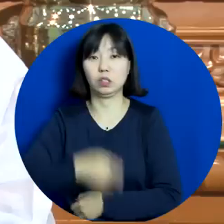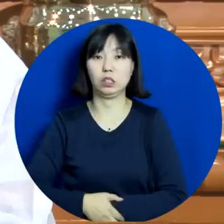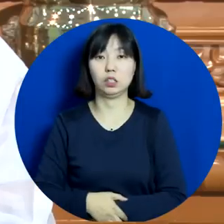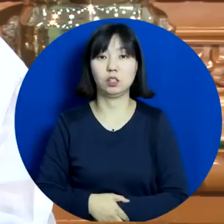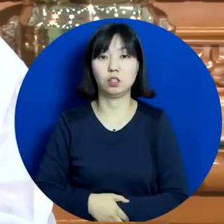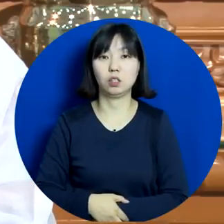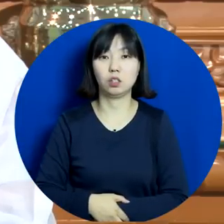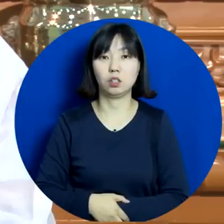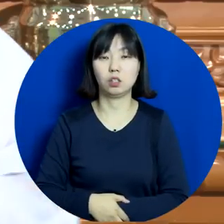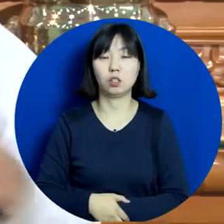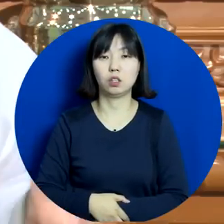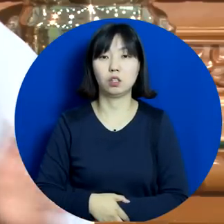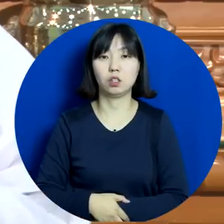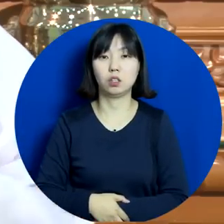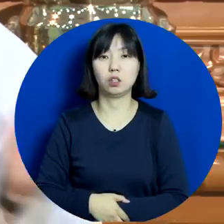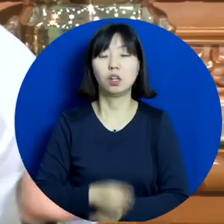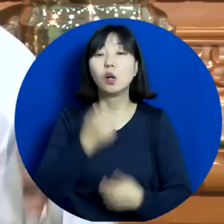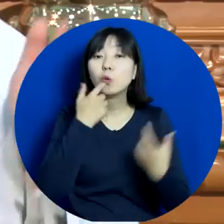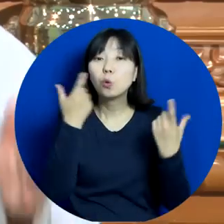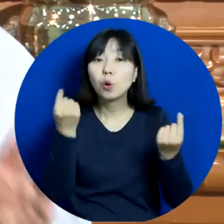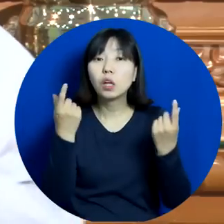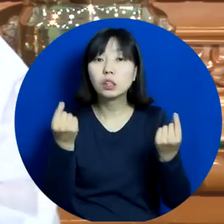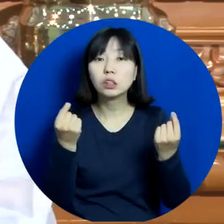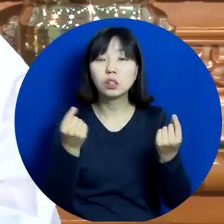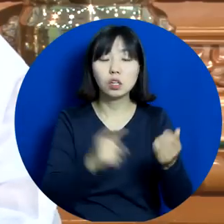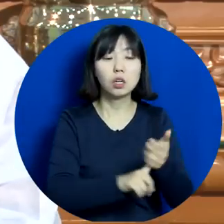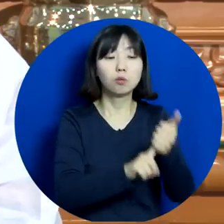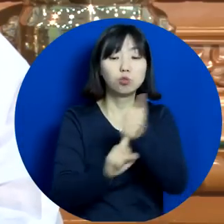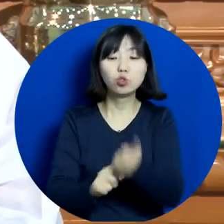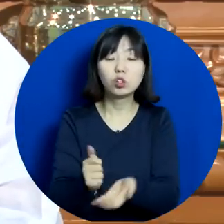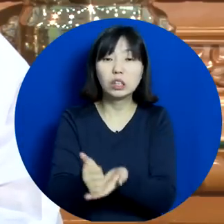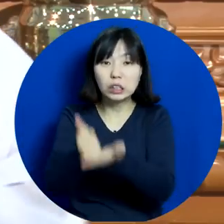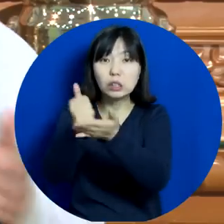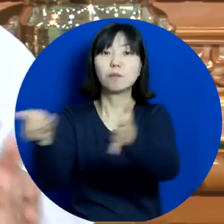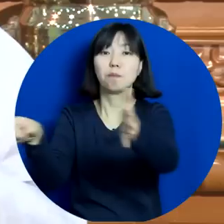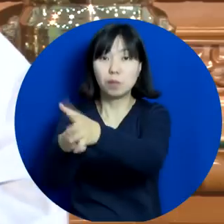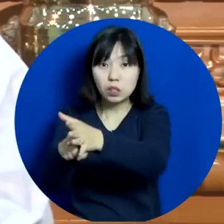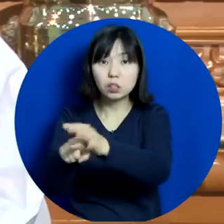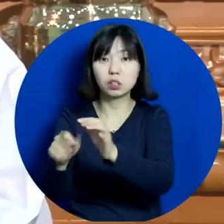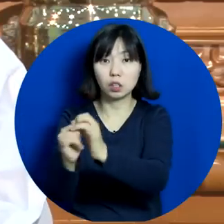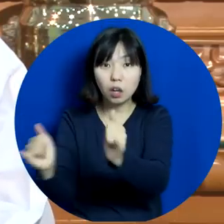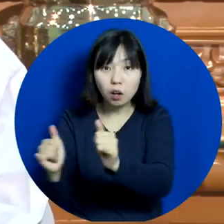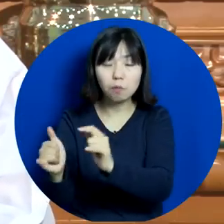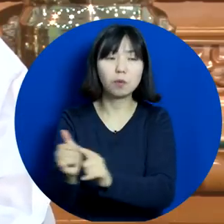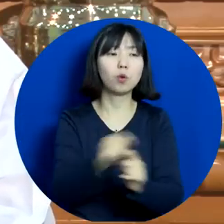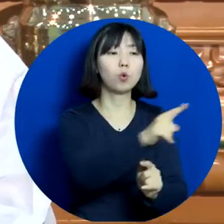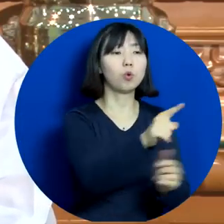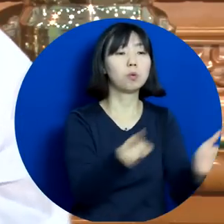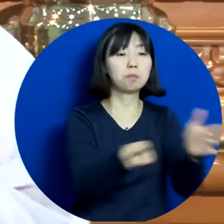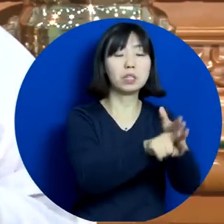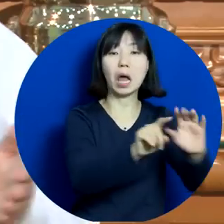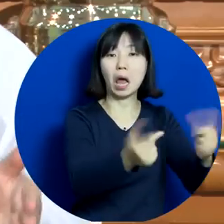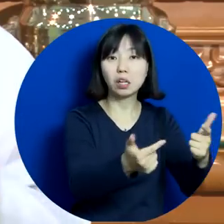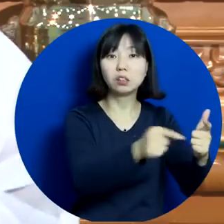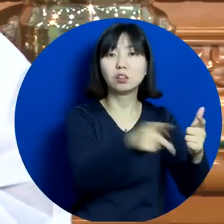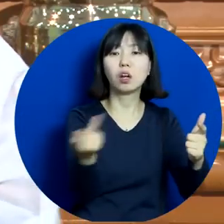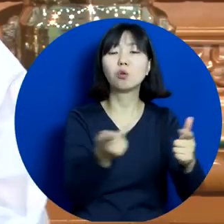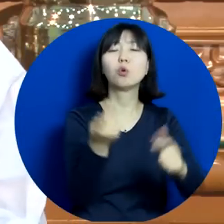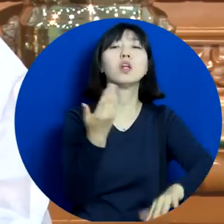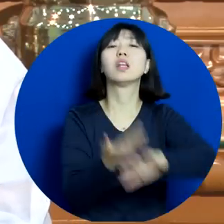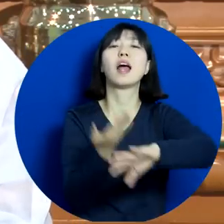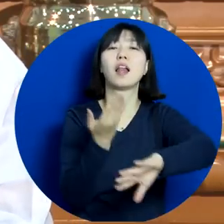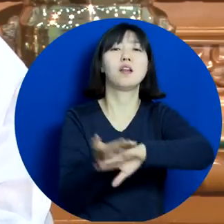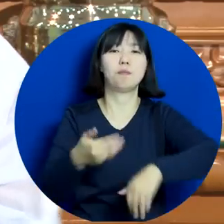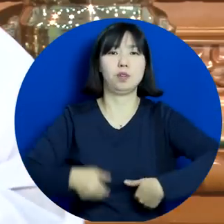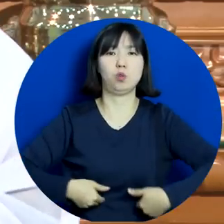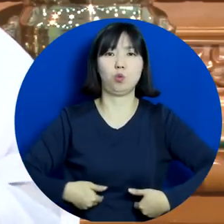있어야 돼. 친구들하고 어울려 술 마실 때 안 먹든지, 먹더라도 적게 먹든지, 같이 먹은데도 안